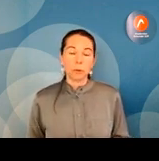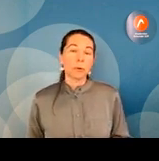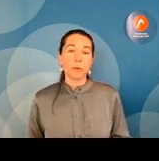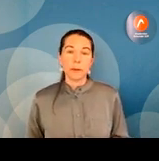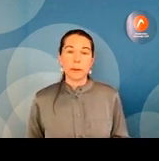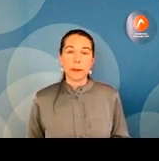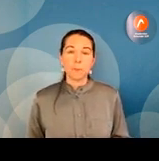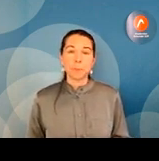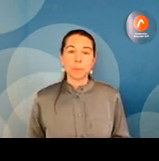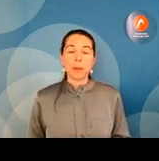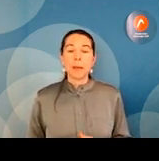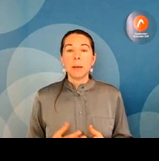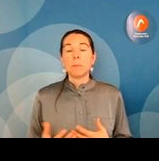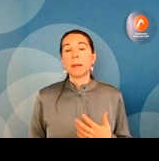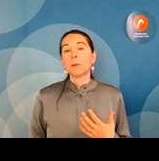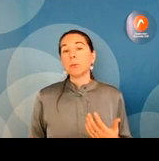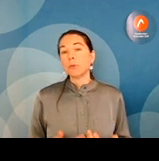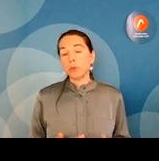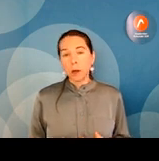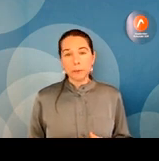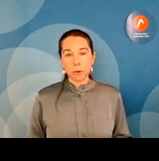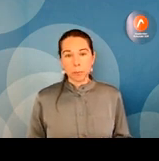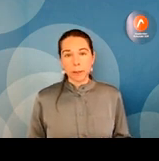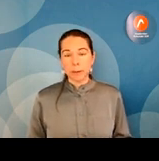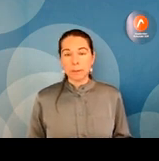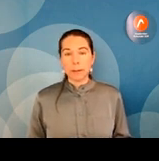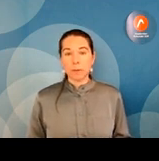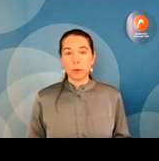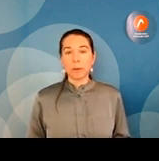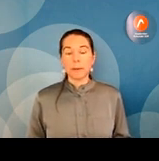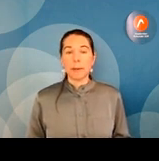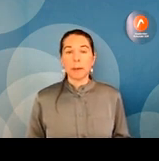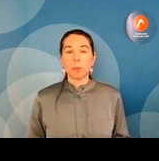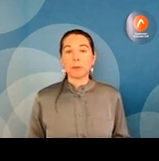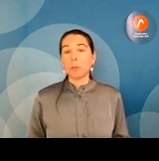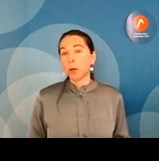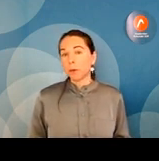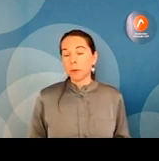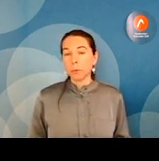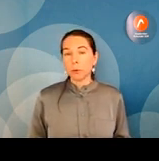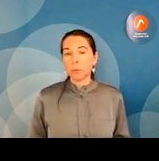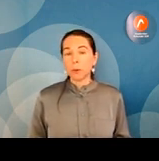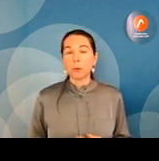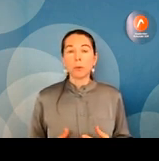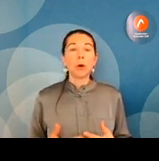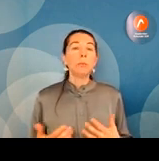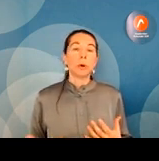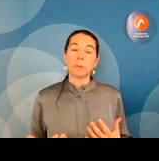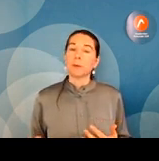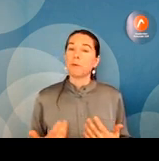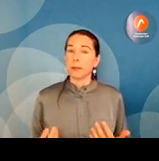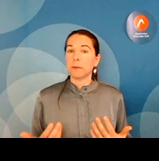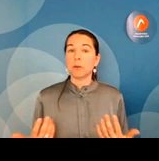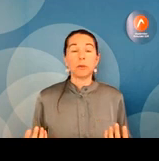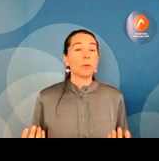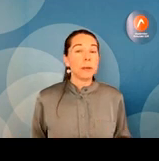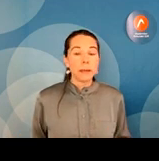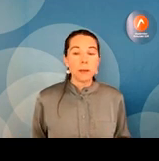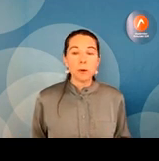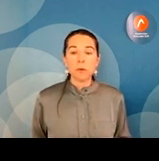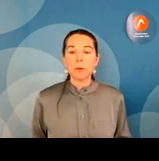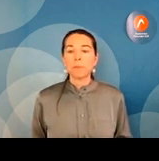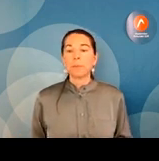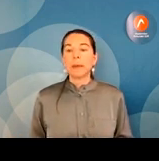mål och så vidare. Men de sociala normerna, det är väl det vi oftast tänker på när vi pratar om normer. Och de normerna finns